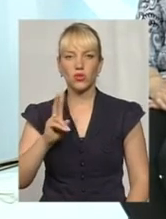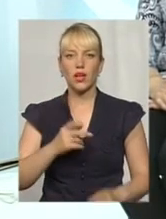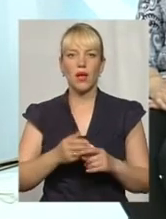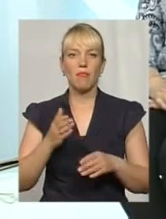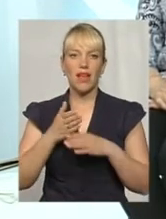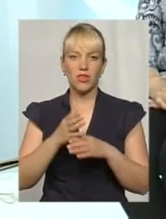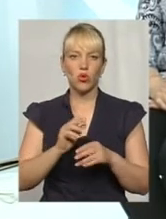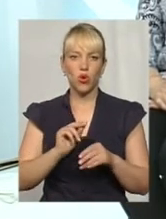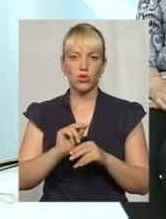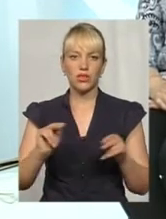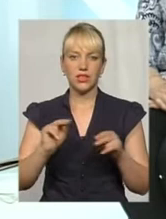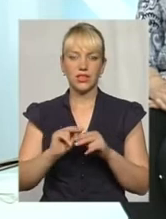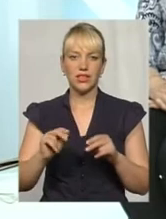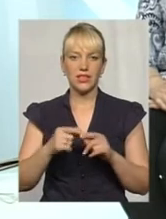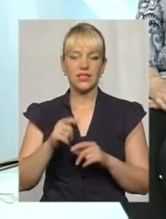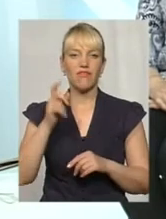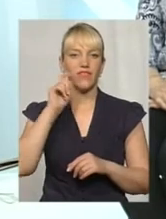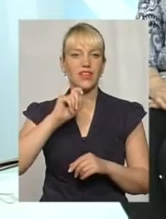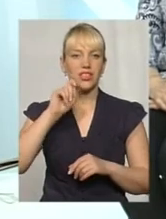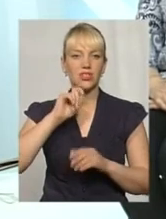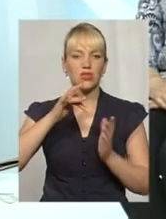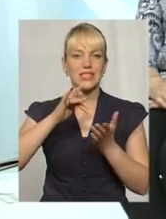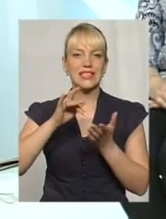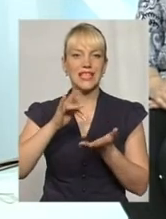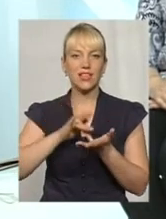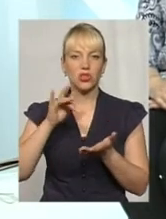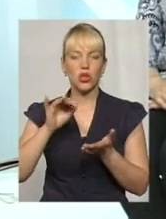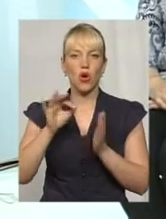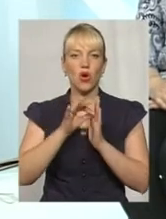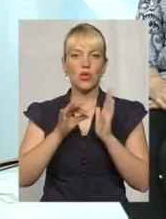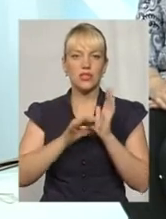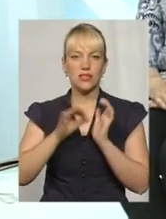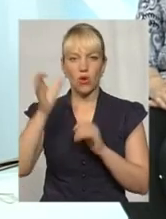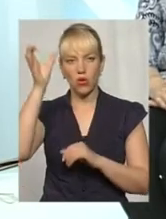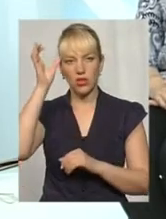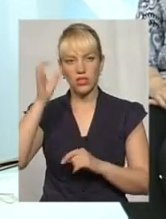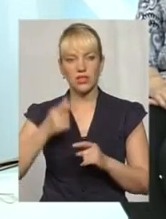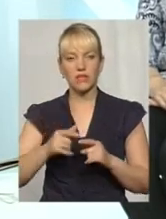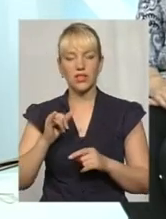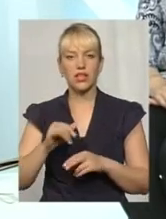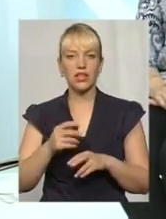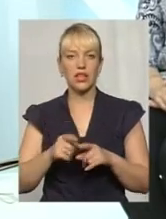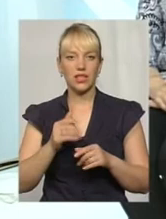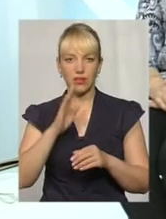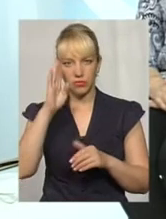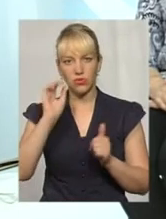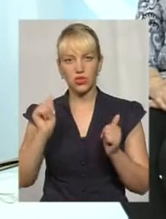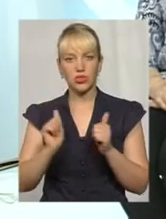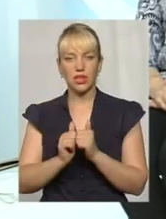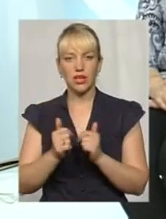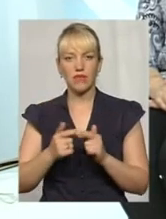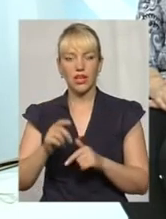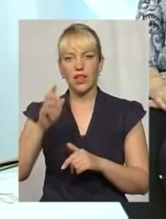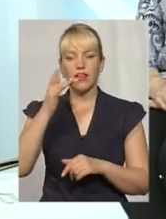центру оцінювання якості освіти, та Валерій Васильович Кухар, начальник факультету правоохоронної діяльності Національної академії